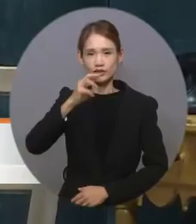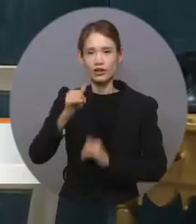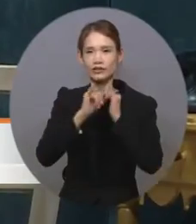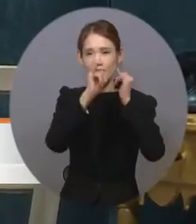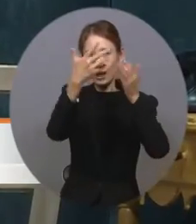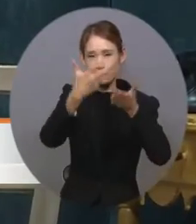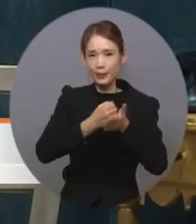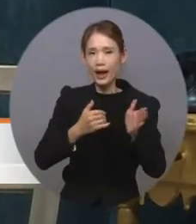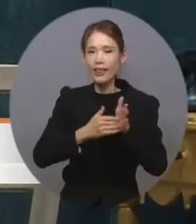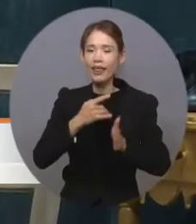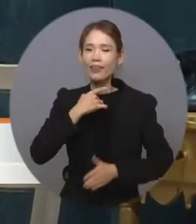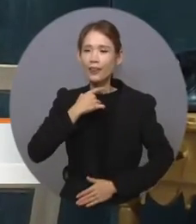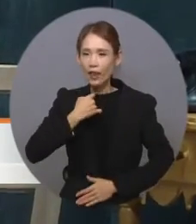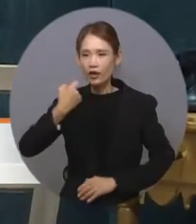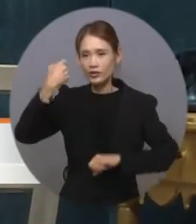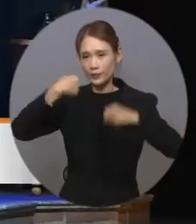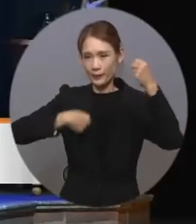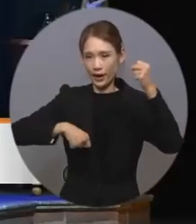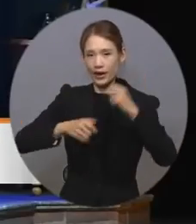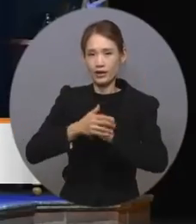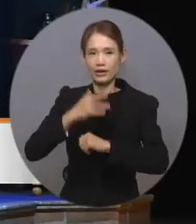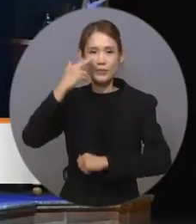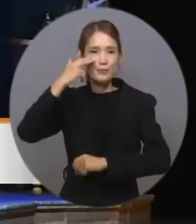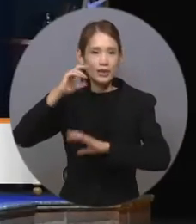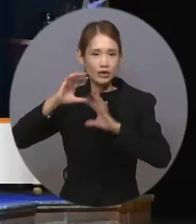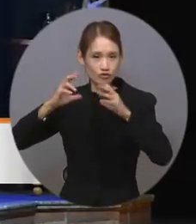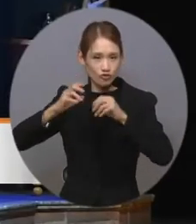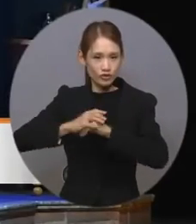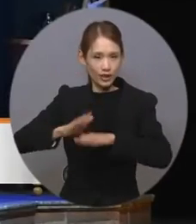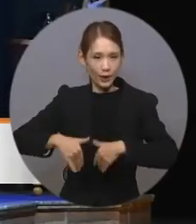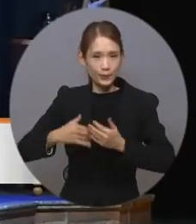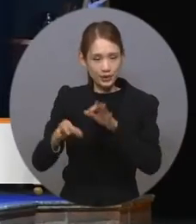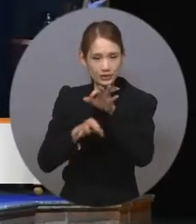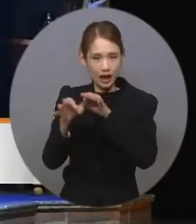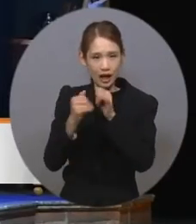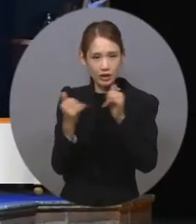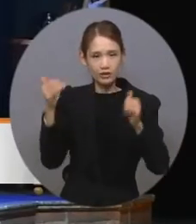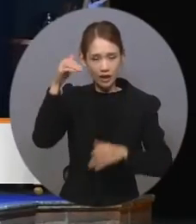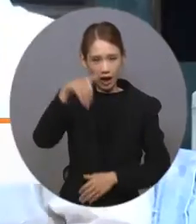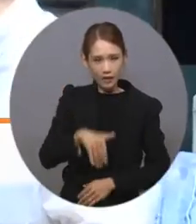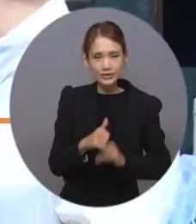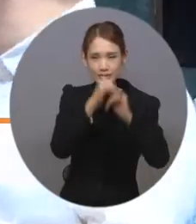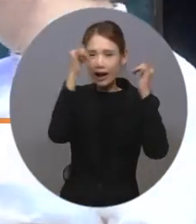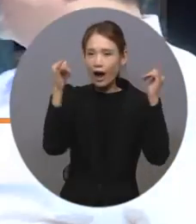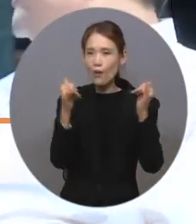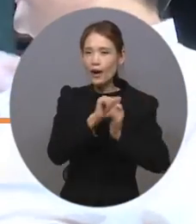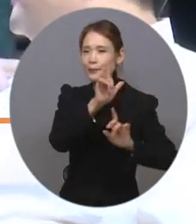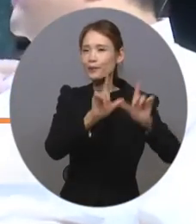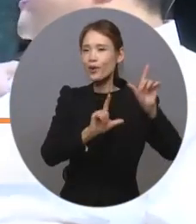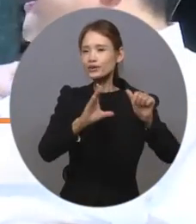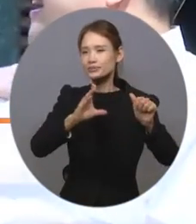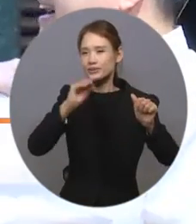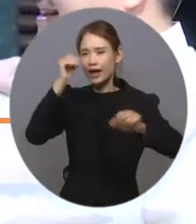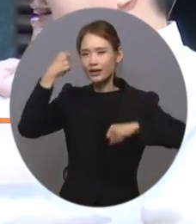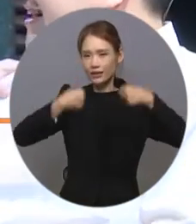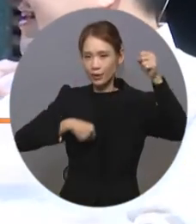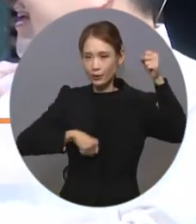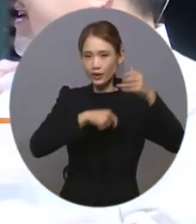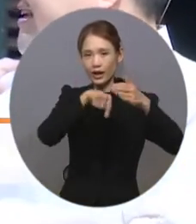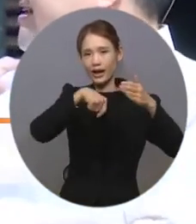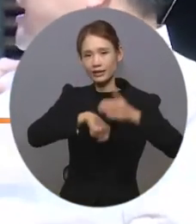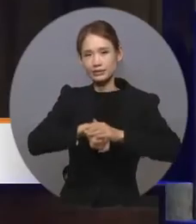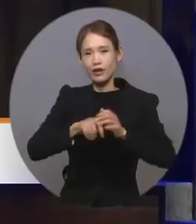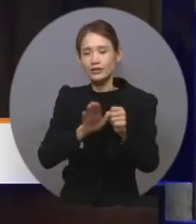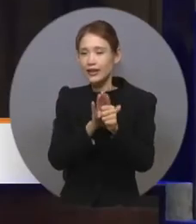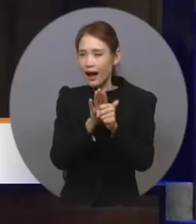작품으로 미국 남부 상류사회의 쇠퇴와 산업화 등 사회상을 담고 있는 연극은 그 속에서